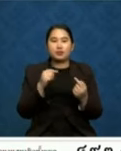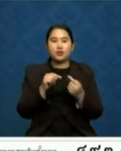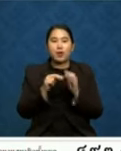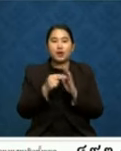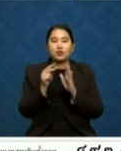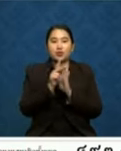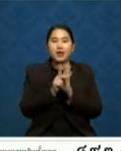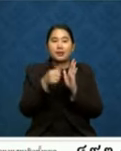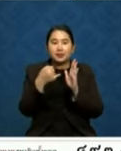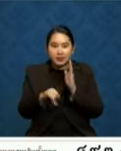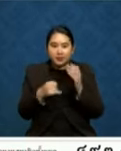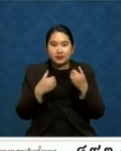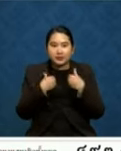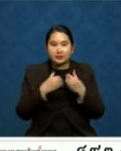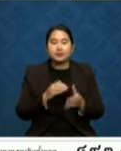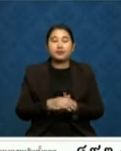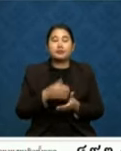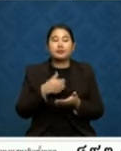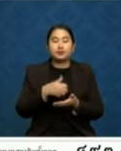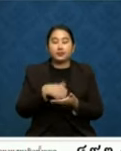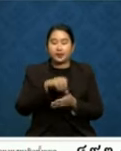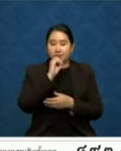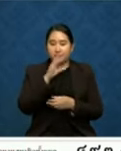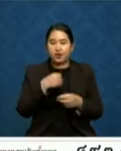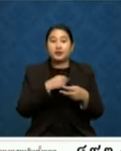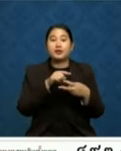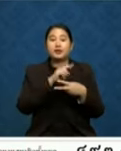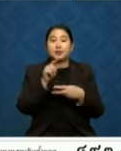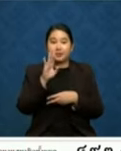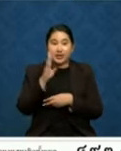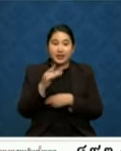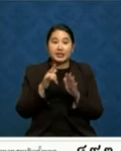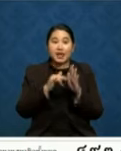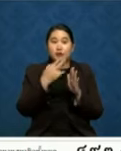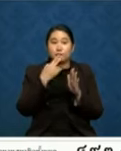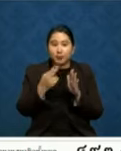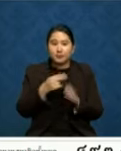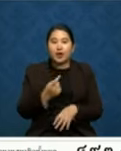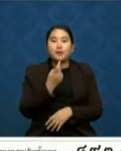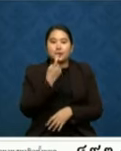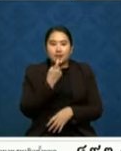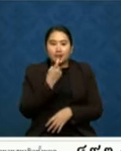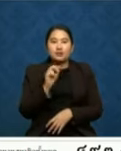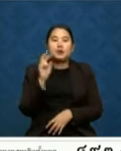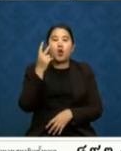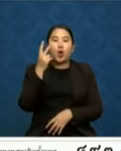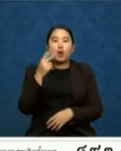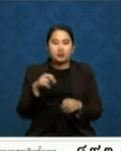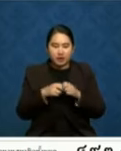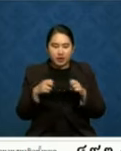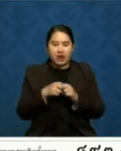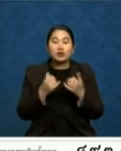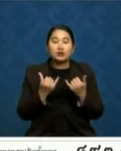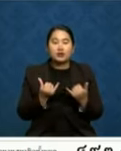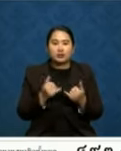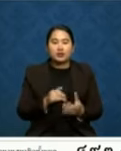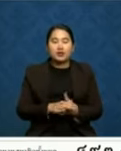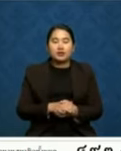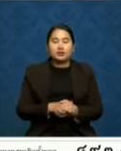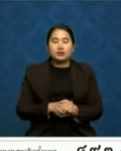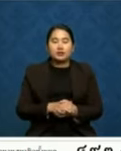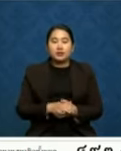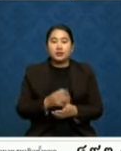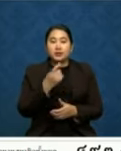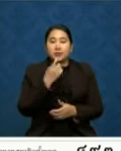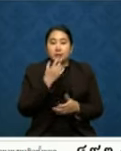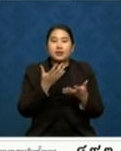พราะฉะนั้นสองตัวนี้นะครับนอกเหนือจากใบยาสูบแล้วยังมีเรื่องของบุหรี่ไฟฟ้าที่เข้ามาในประเทศไทยคนที่เขา